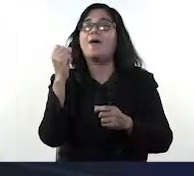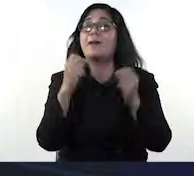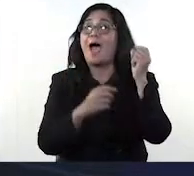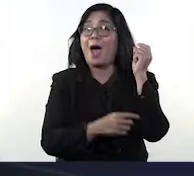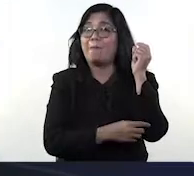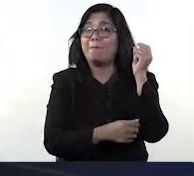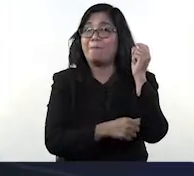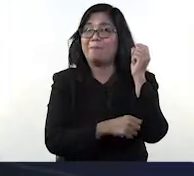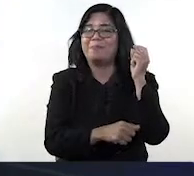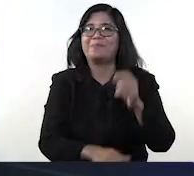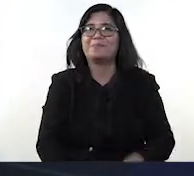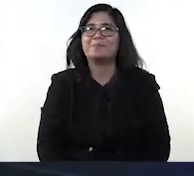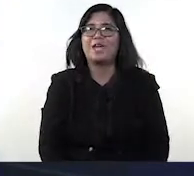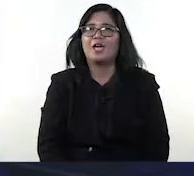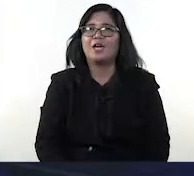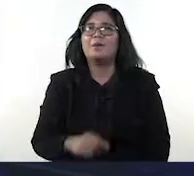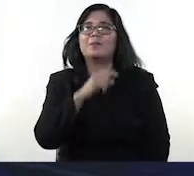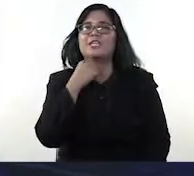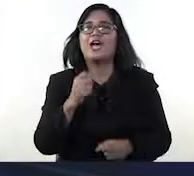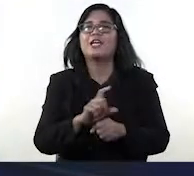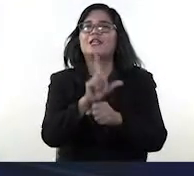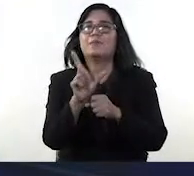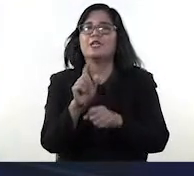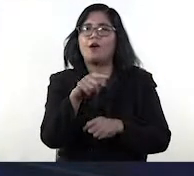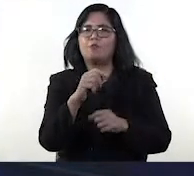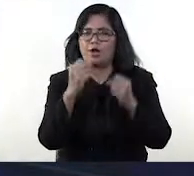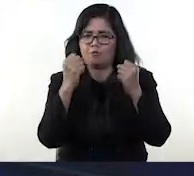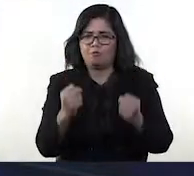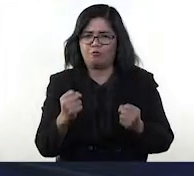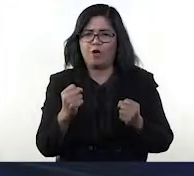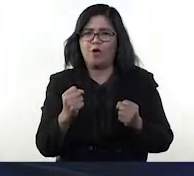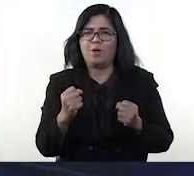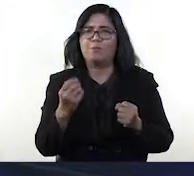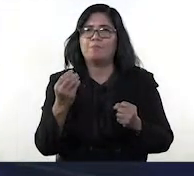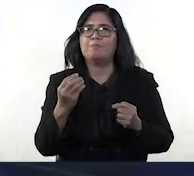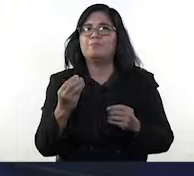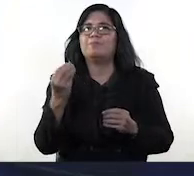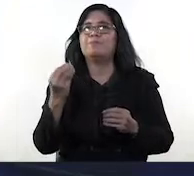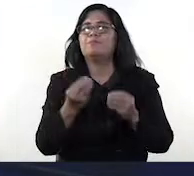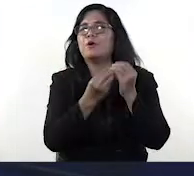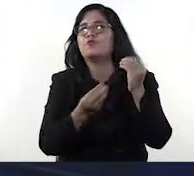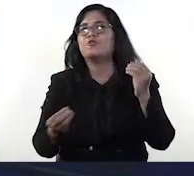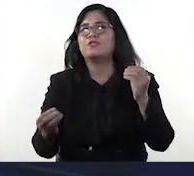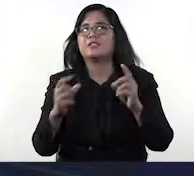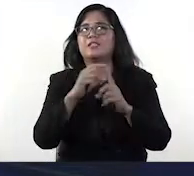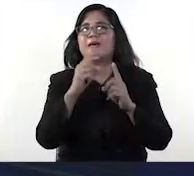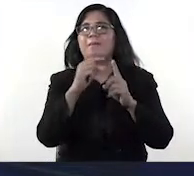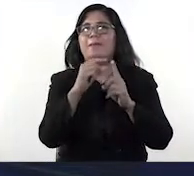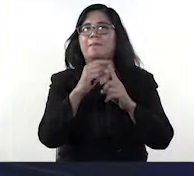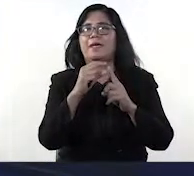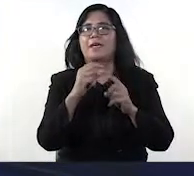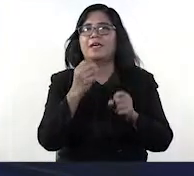kamu kan udah Hai duduk di pengurus BPP badan pengurus pusat sinode Gereja Bethel